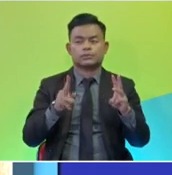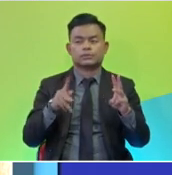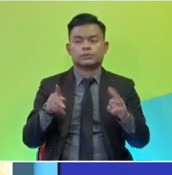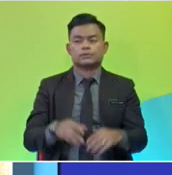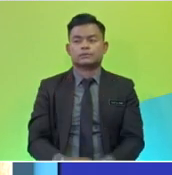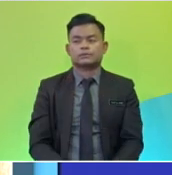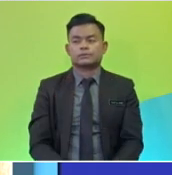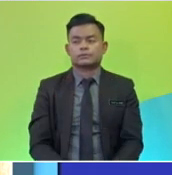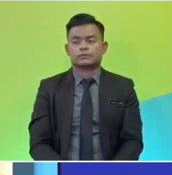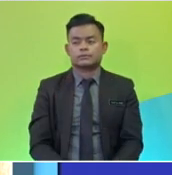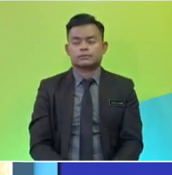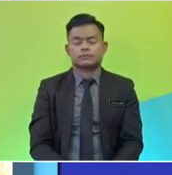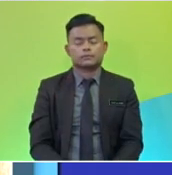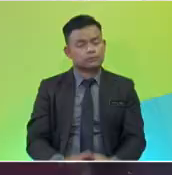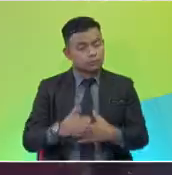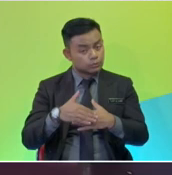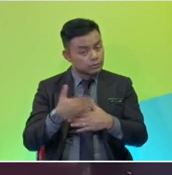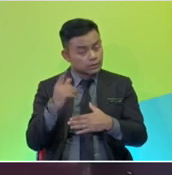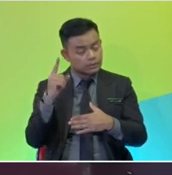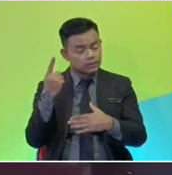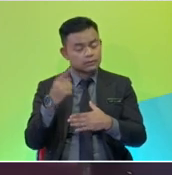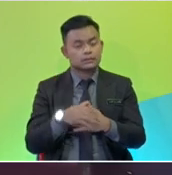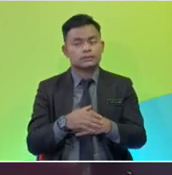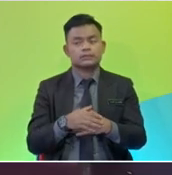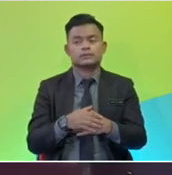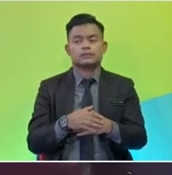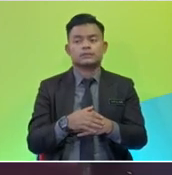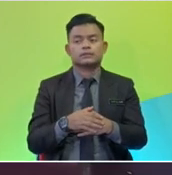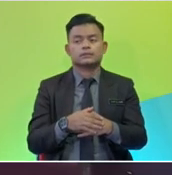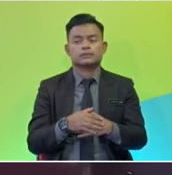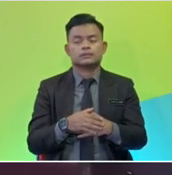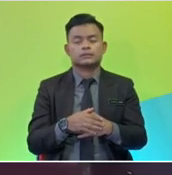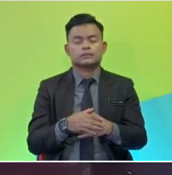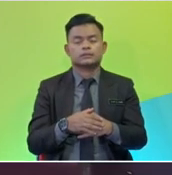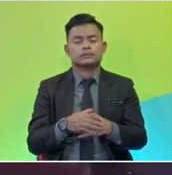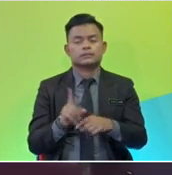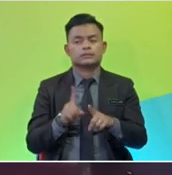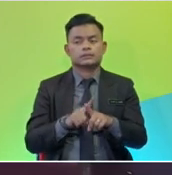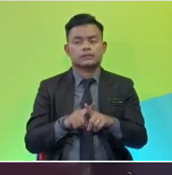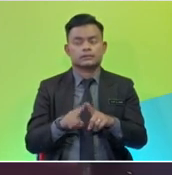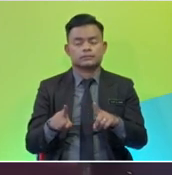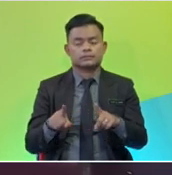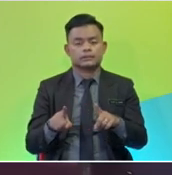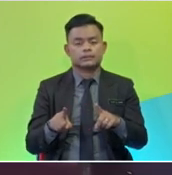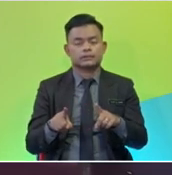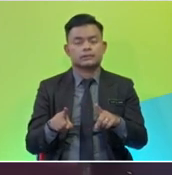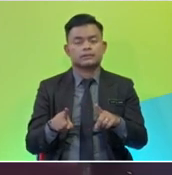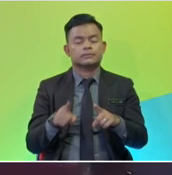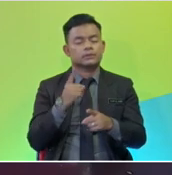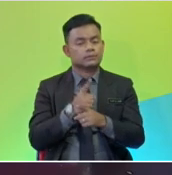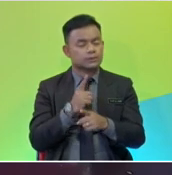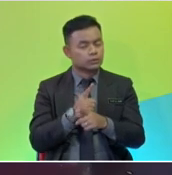ni macam senang nampak a mudah kan alah Bend ni tak ada apa-apalah tak datangkan kecederaan tak tajam siapa kata siapa